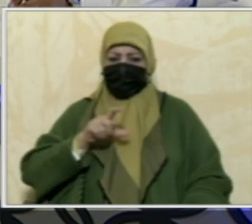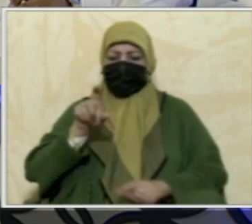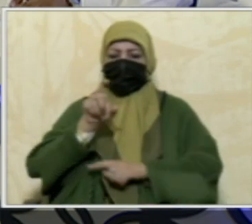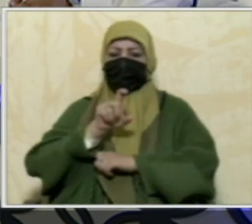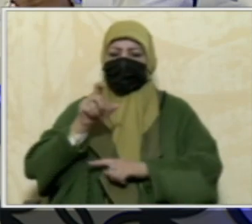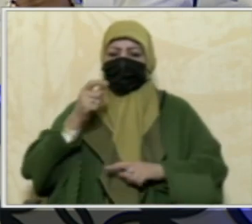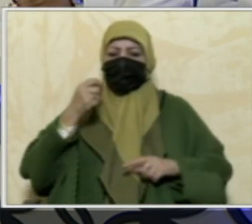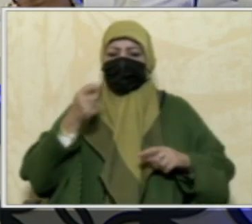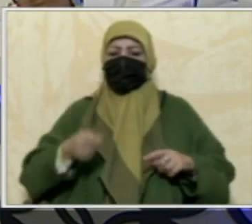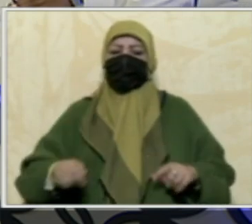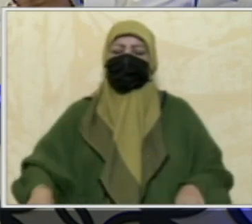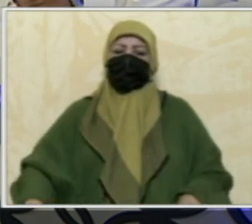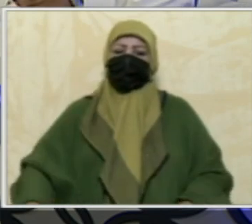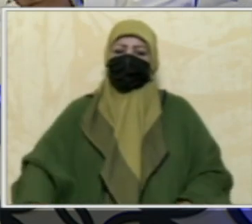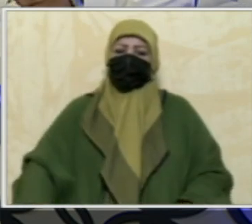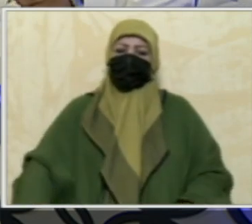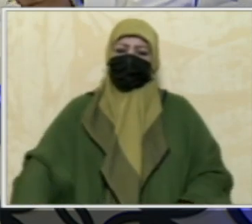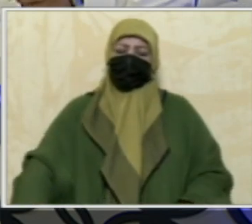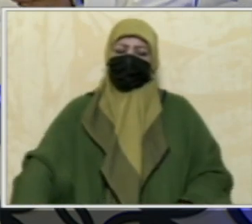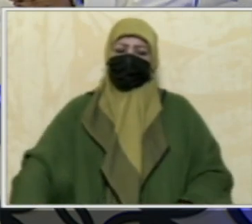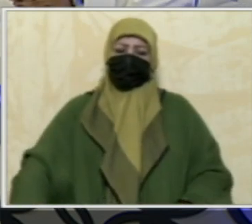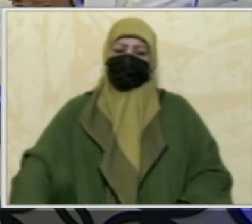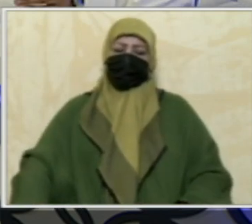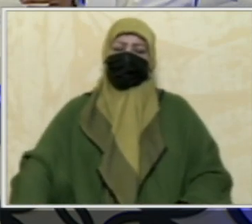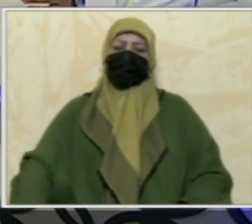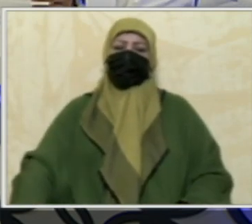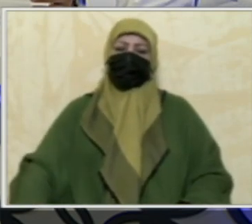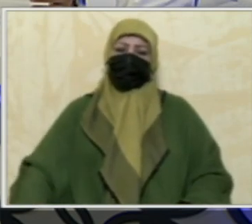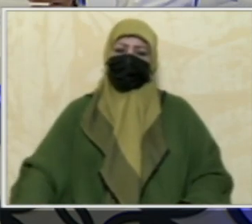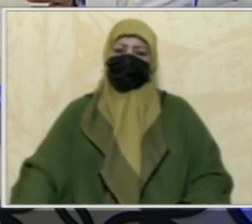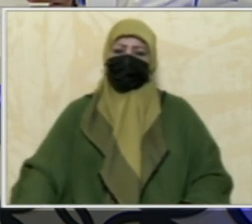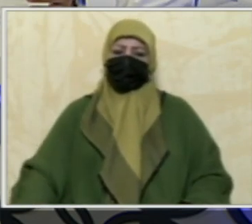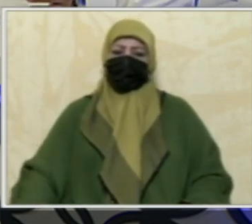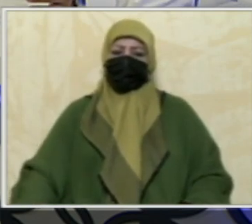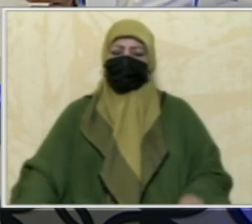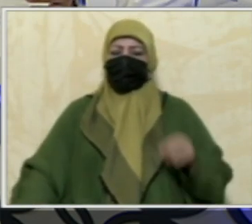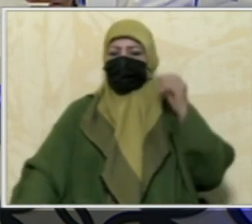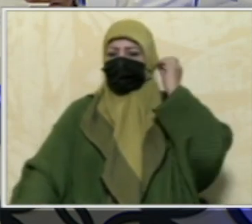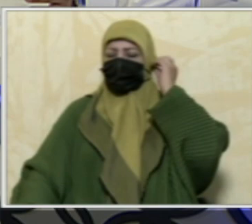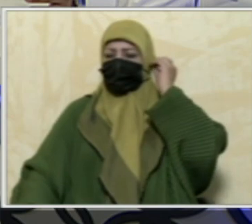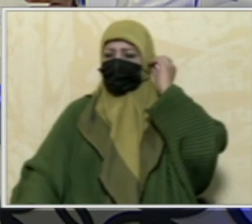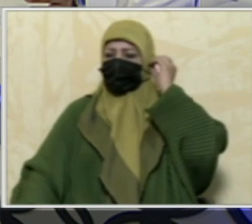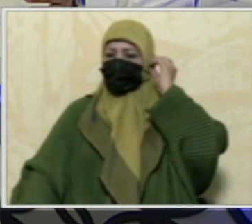ما مدى صح هذا اللي قال السنه والجزيه